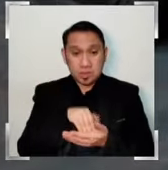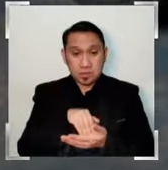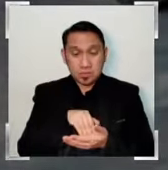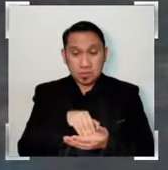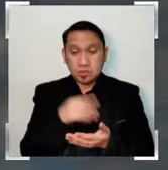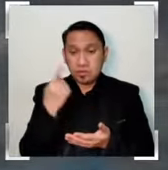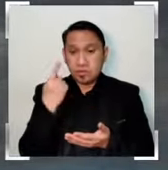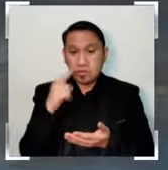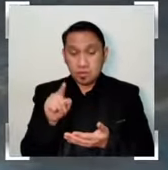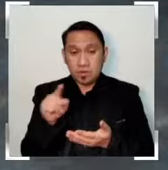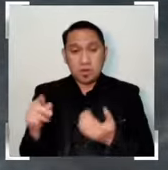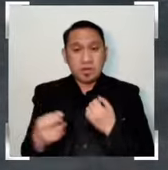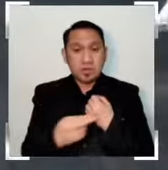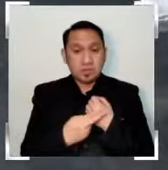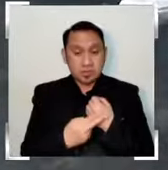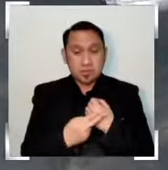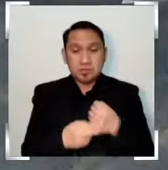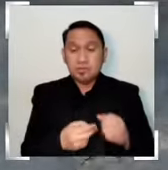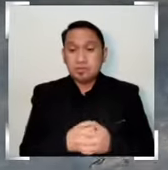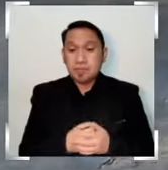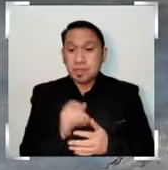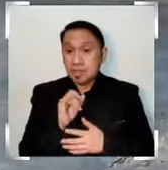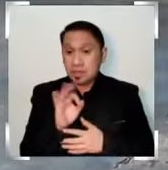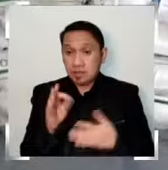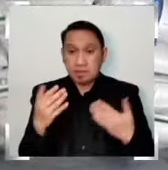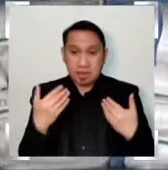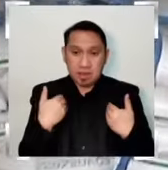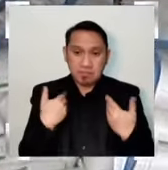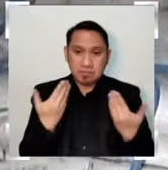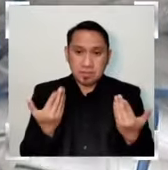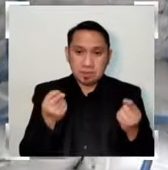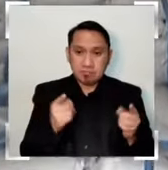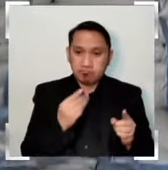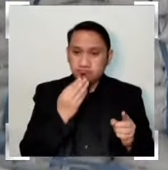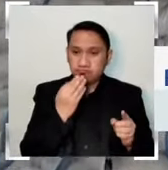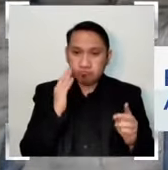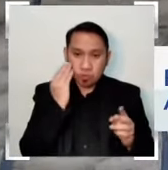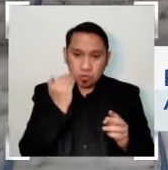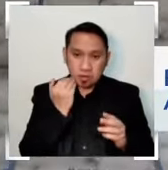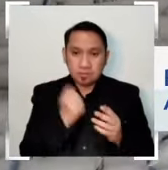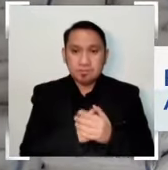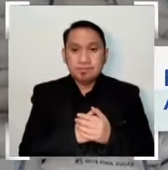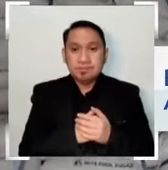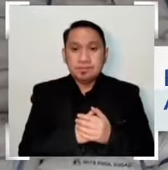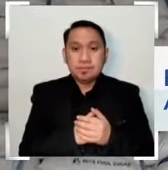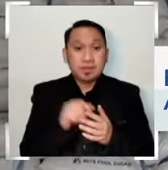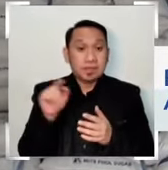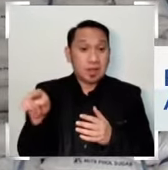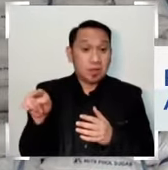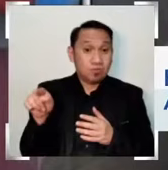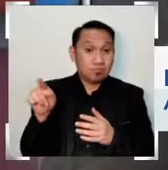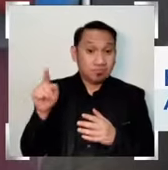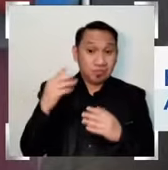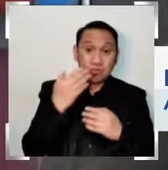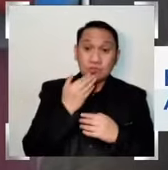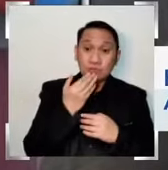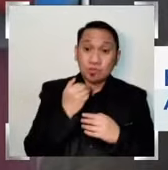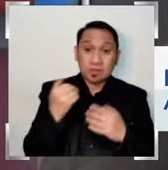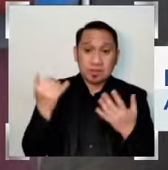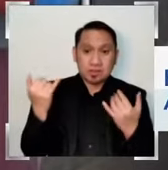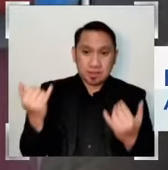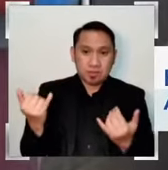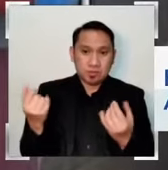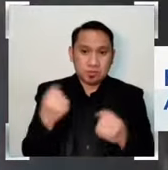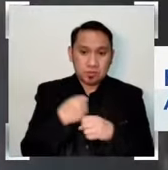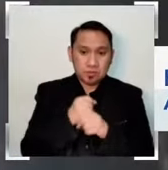o reserbang stock sakaling magkagipitan. Ang higit 1 million metric tons ng asukal na mapoproduce ng bansa ngayong